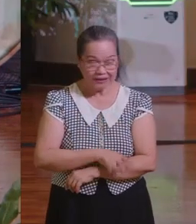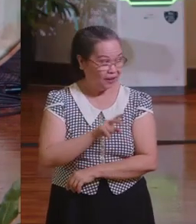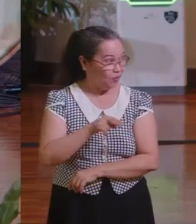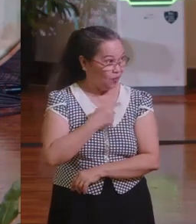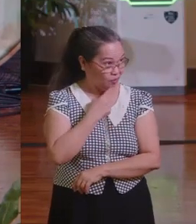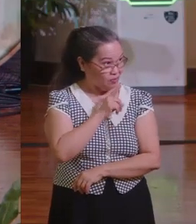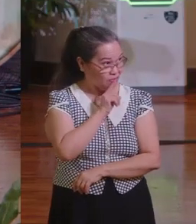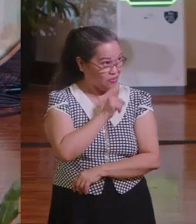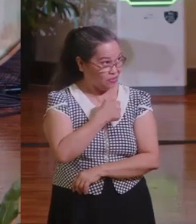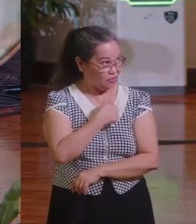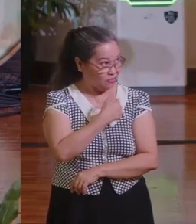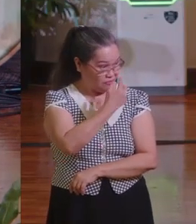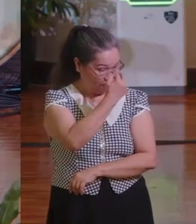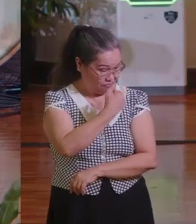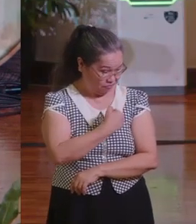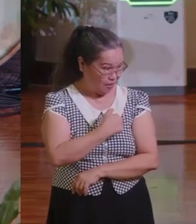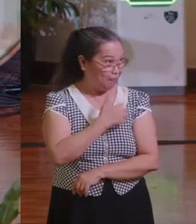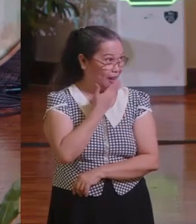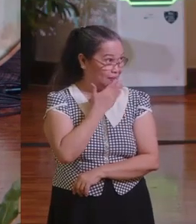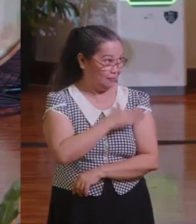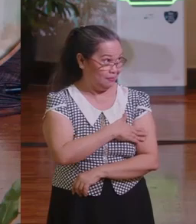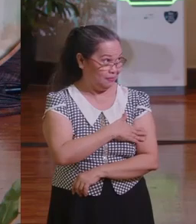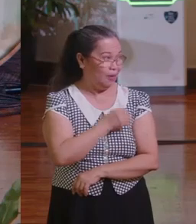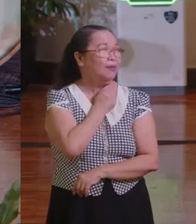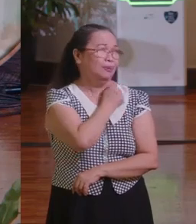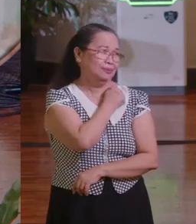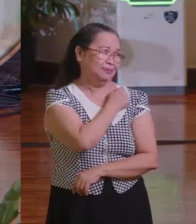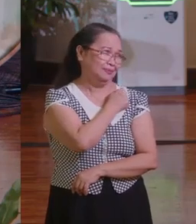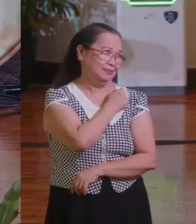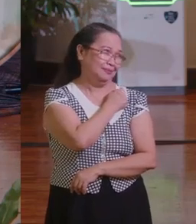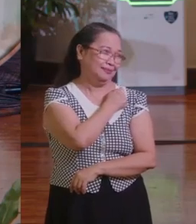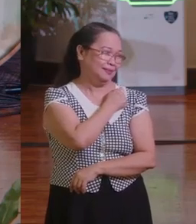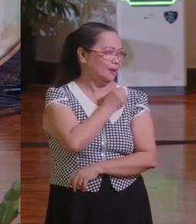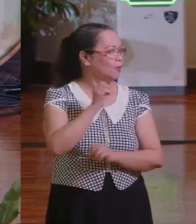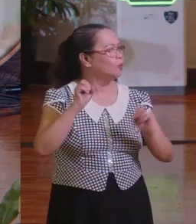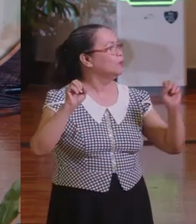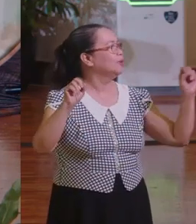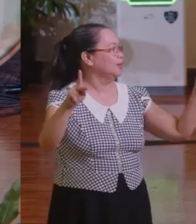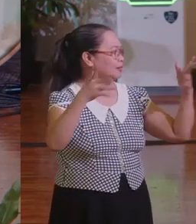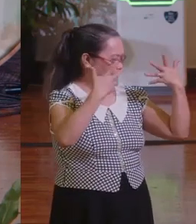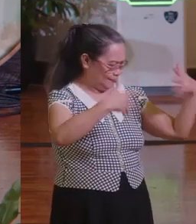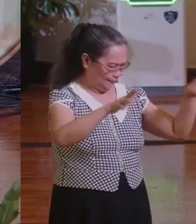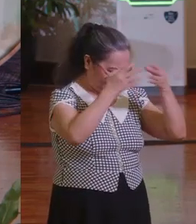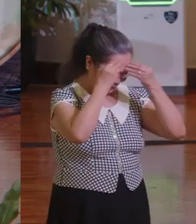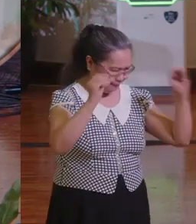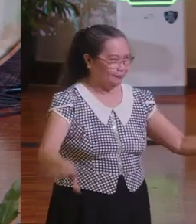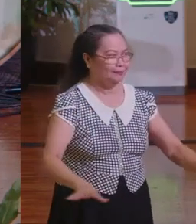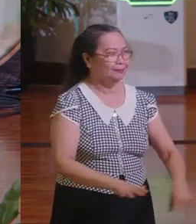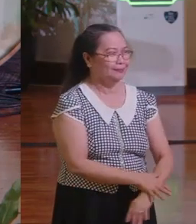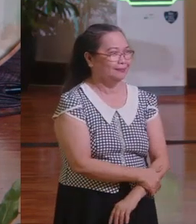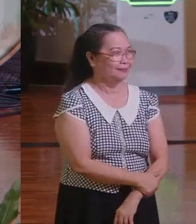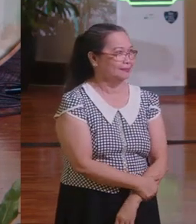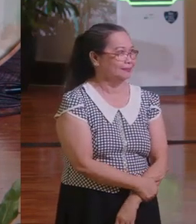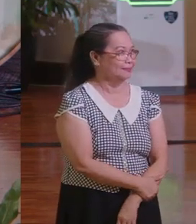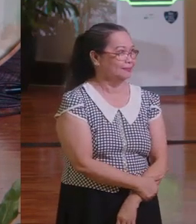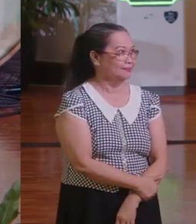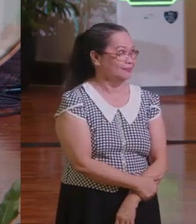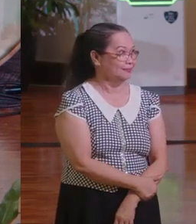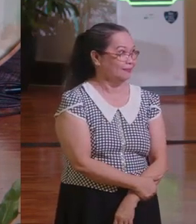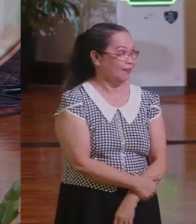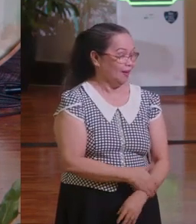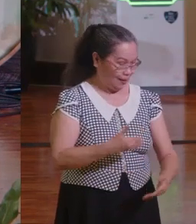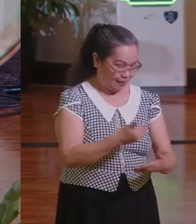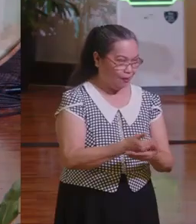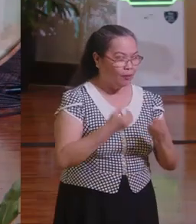ganun pala talaga ako, no? Naku, pagpasensyahan nyo na. Okay na yon, tapos na. No? Minsan nakakarating